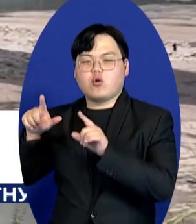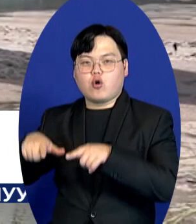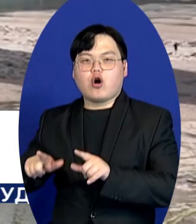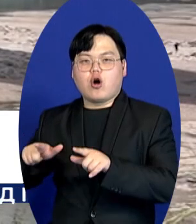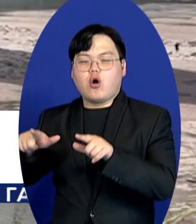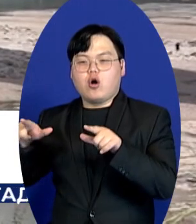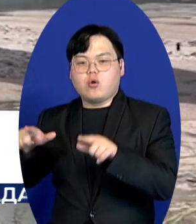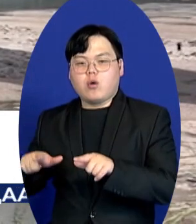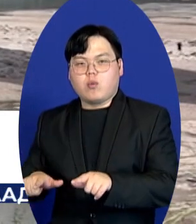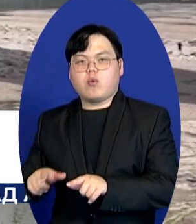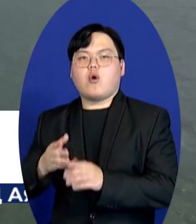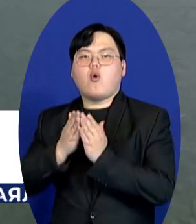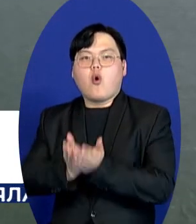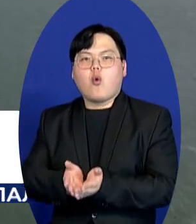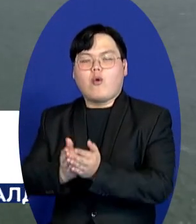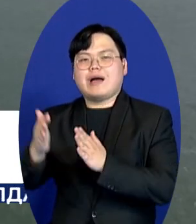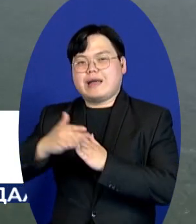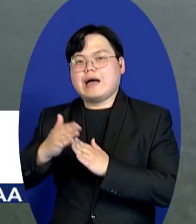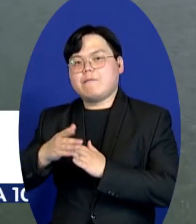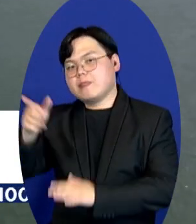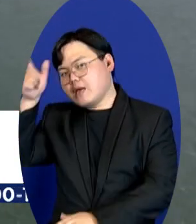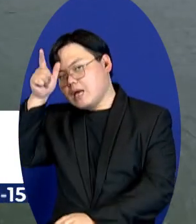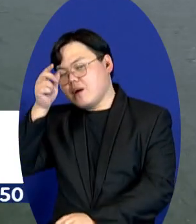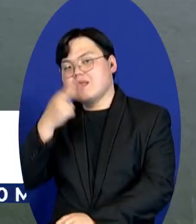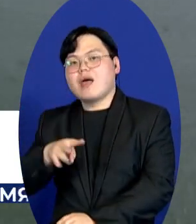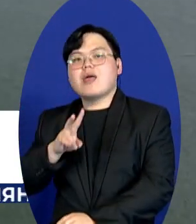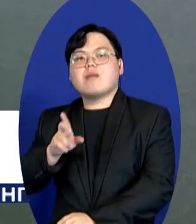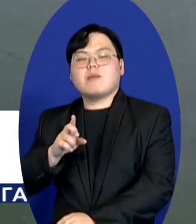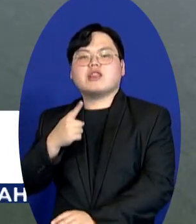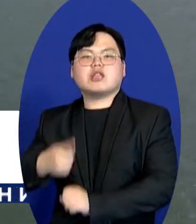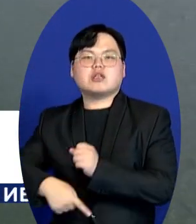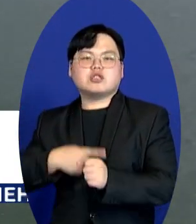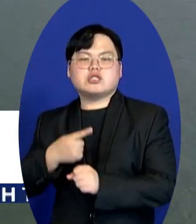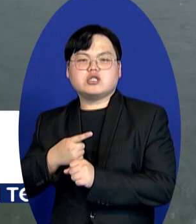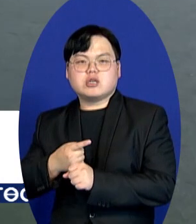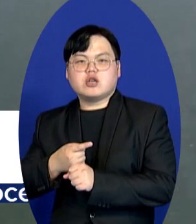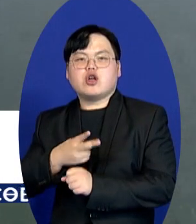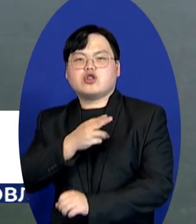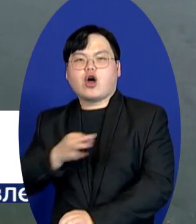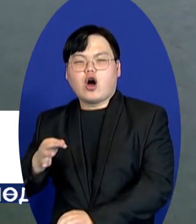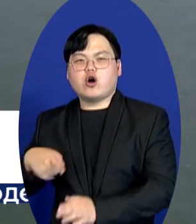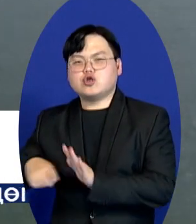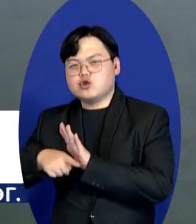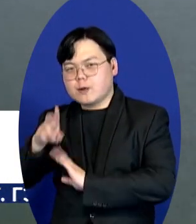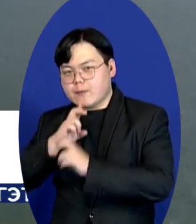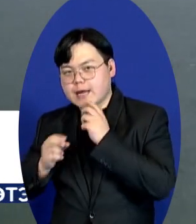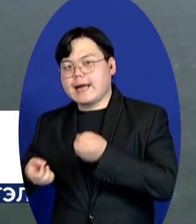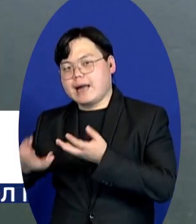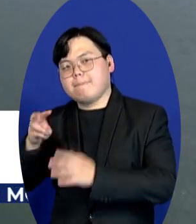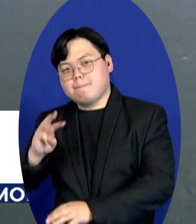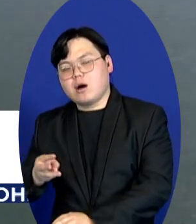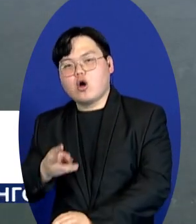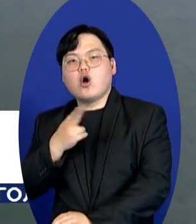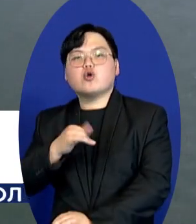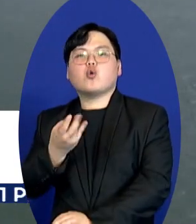хэсэгт усан тээвэр зогсох хэмжээнд хүрчээ. Энэ нь Германы дотоодын нийт бүтээгдэхүүний жилийн үзүүлэлтэд сөргөөр нөлөөлөхийг шинжээчд анхааруулж байна. Мөн